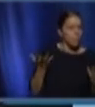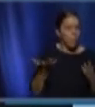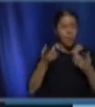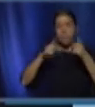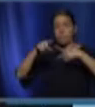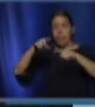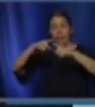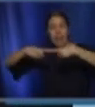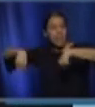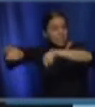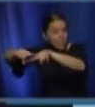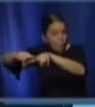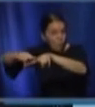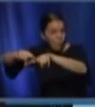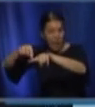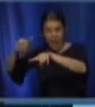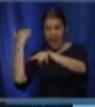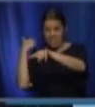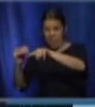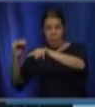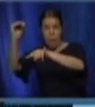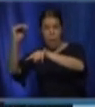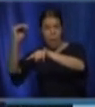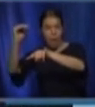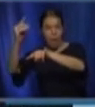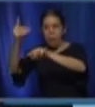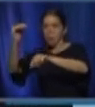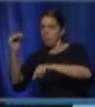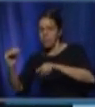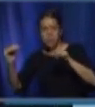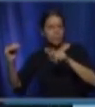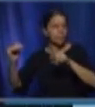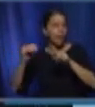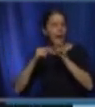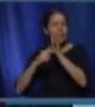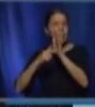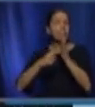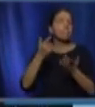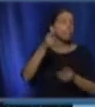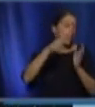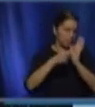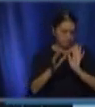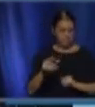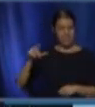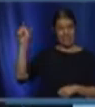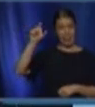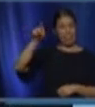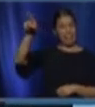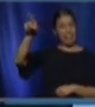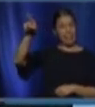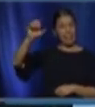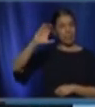où il y a plus de travail à faire. À Québec, en Chaudière-Appalaches, il y a plus de travail à faire qu'à Montréal.